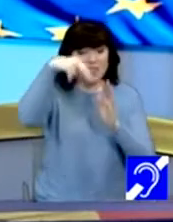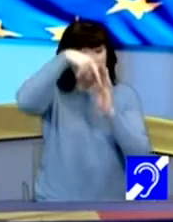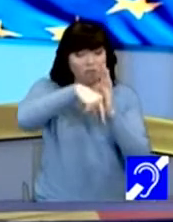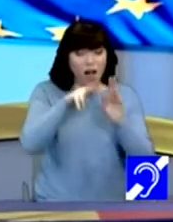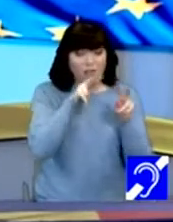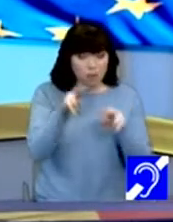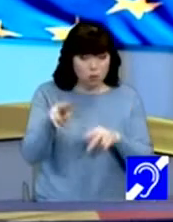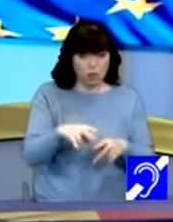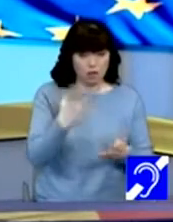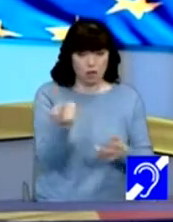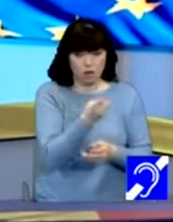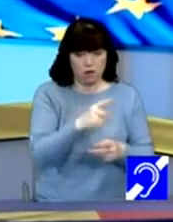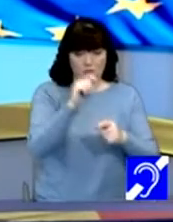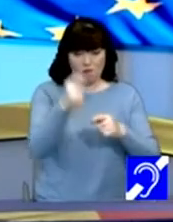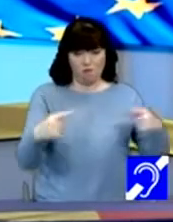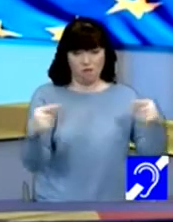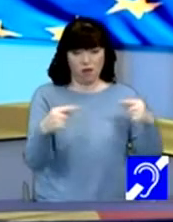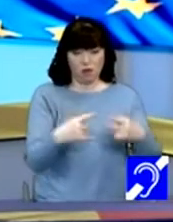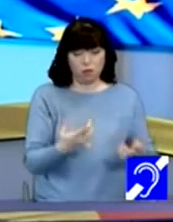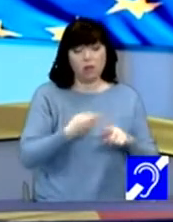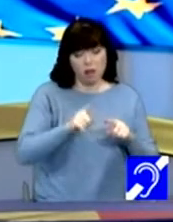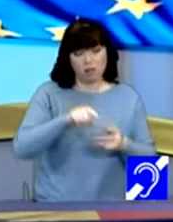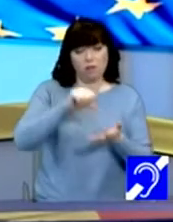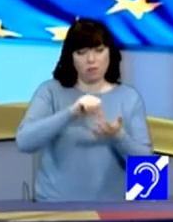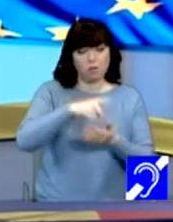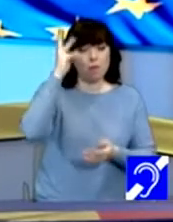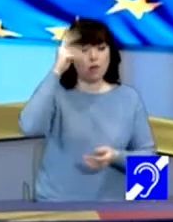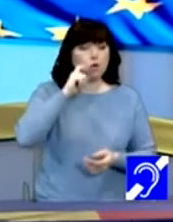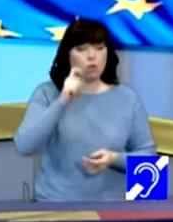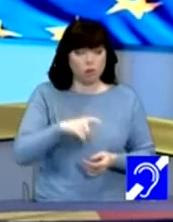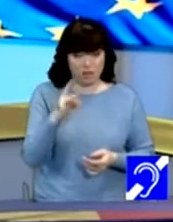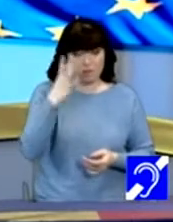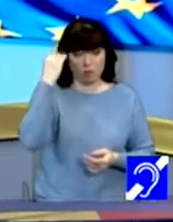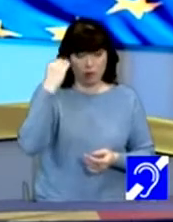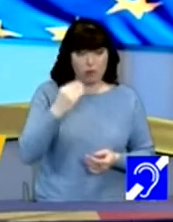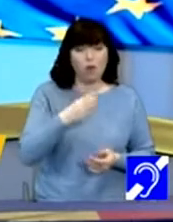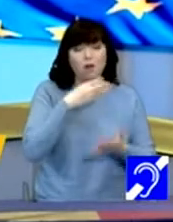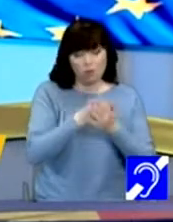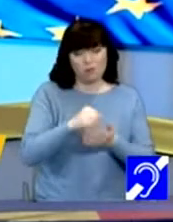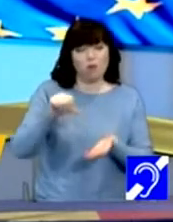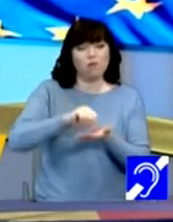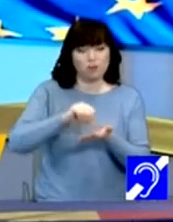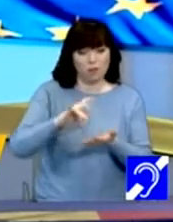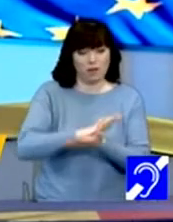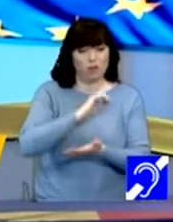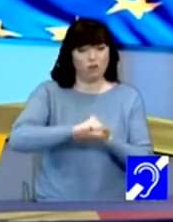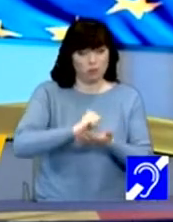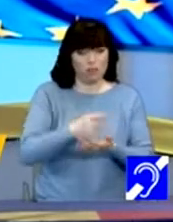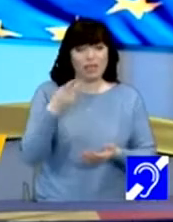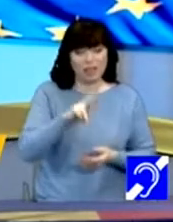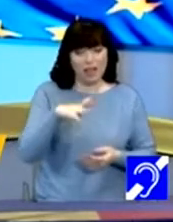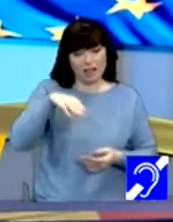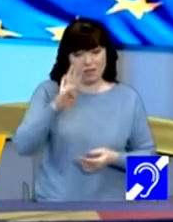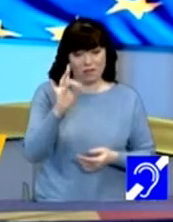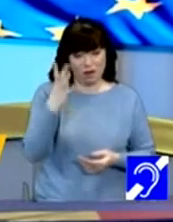în plin război. Este declarația făcută de ambasadorul Ucrainei în Republica Moldova într-un interviu acordat în exclusivitate pentru